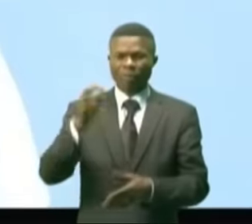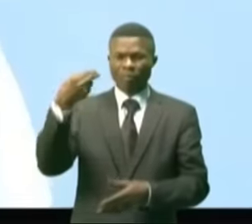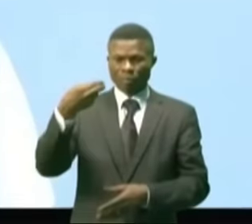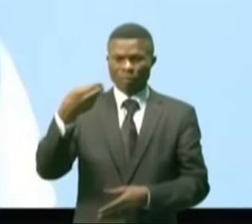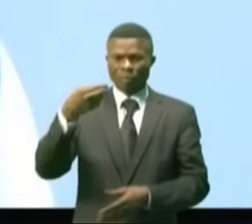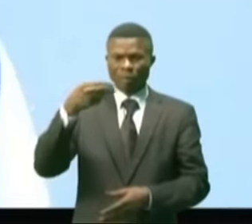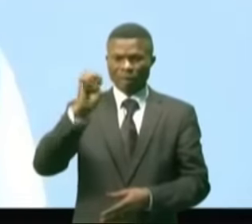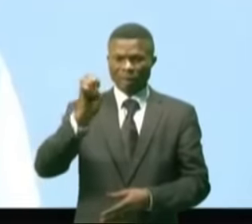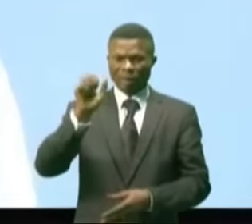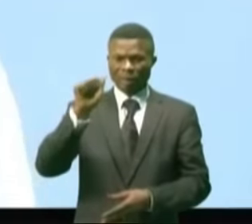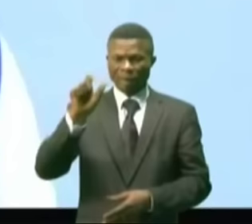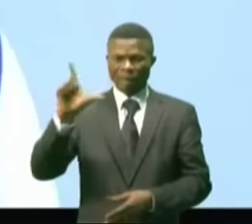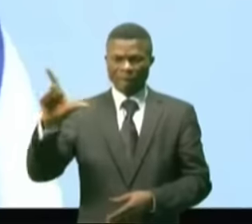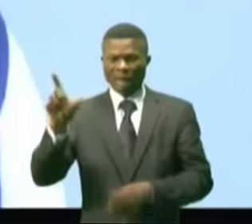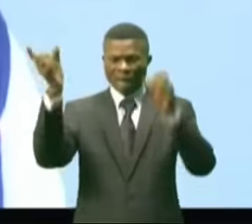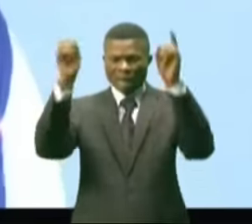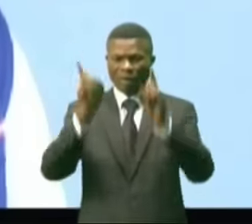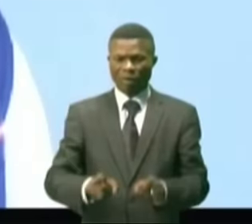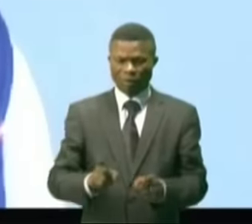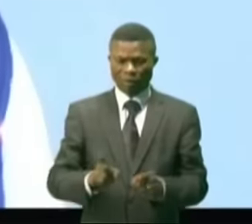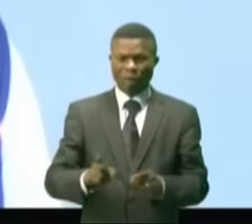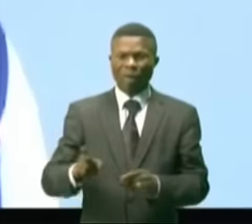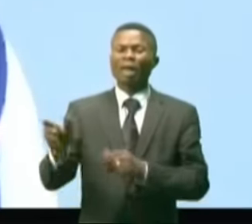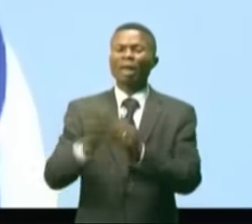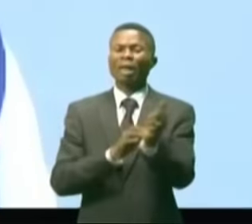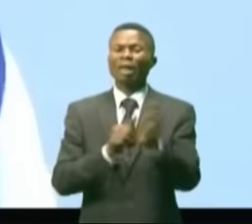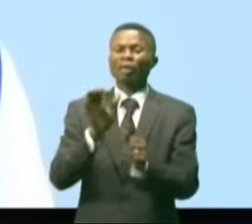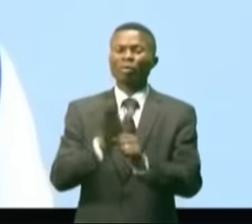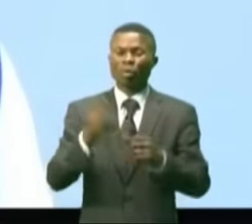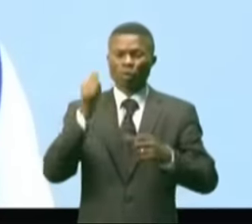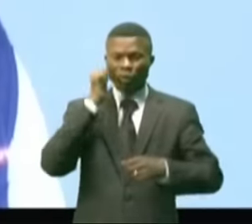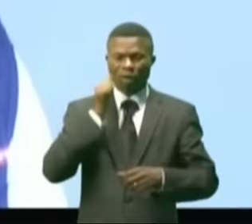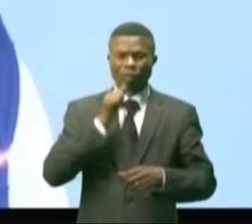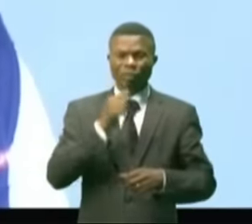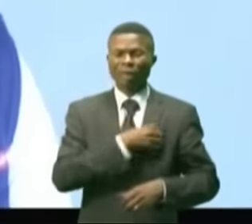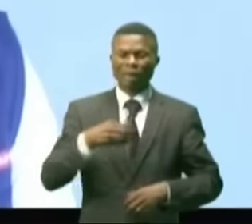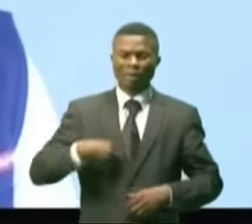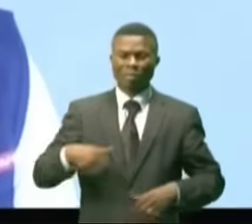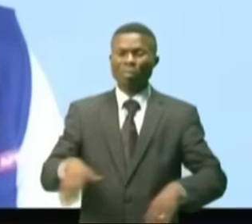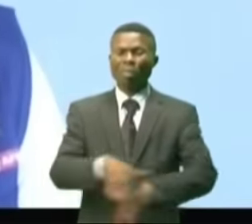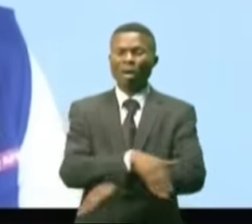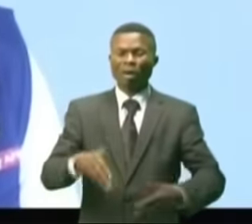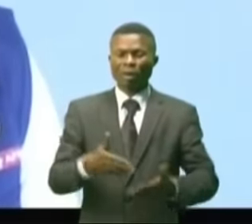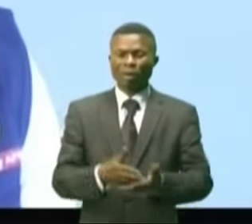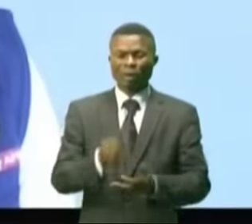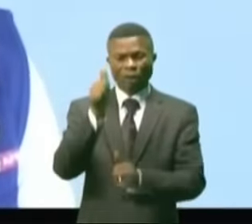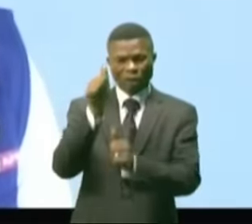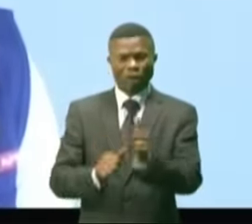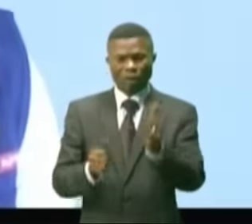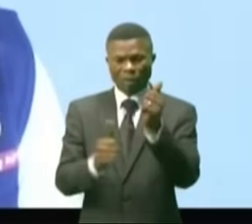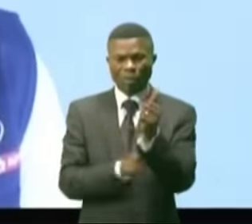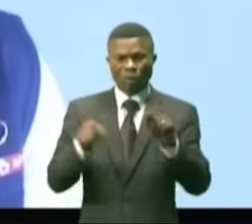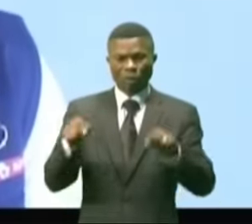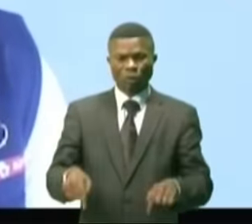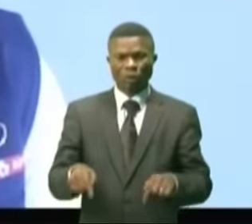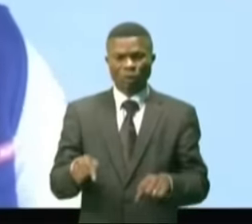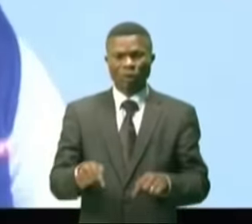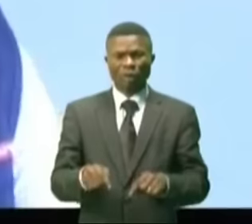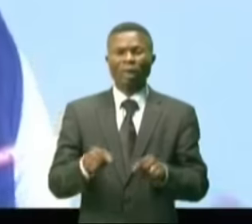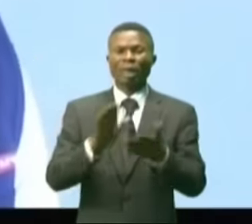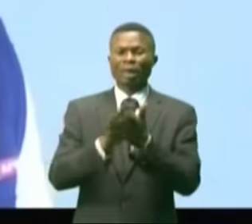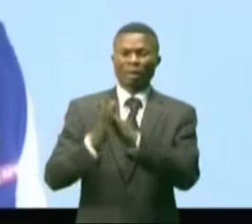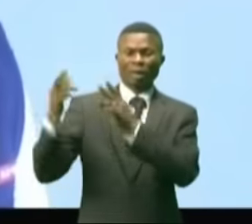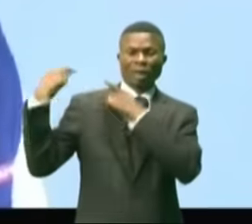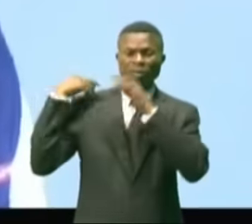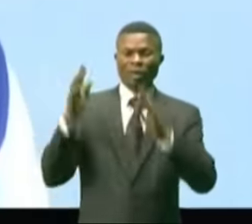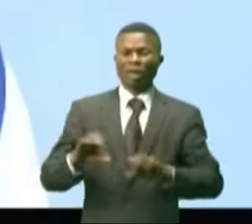et exploitations sexuelles qui se passent au niveau de la frontière. Chacun de nos participants d'aujourd'hui est responsable